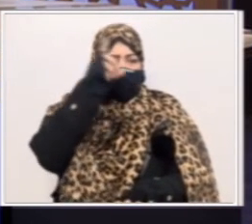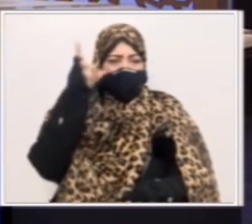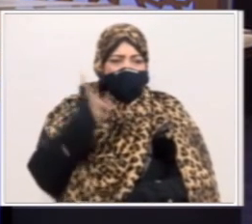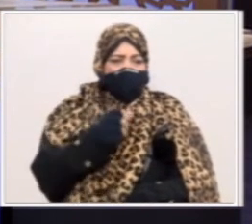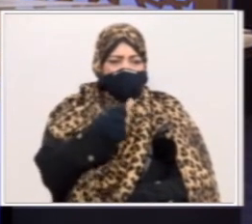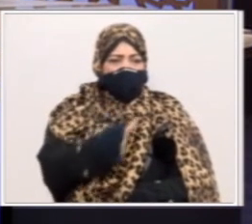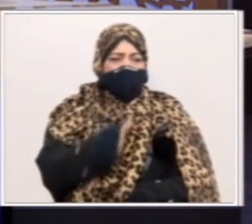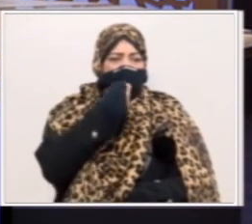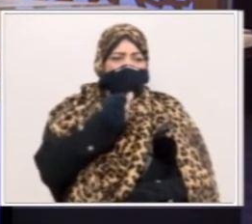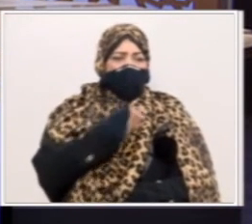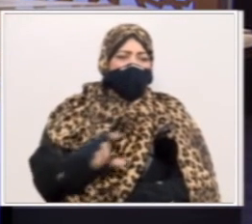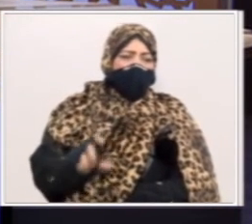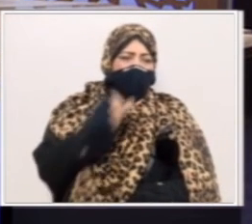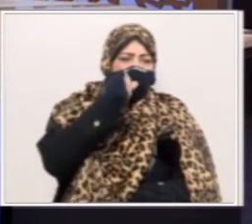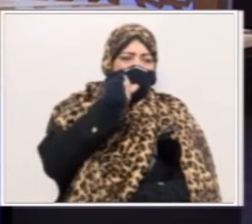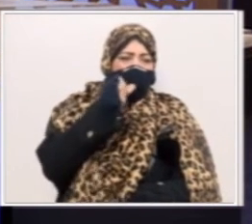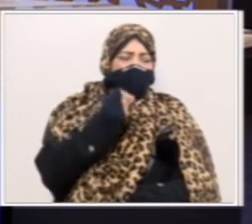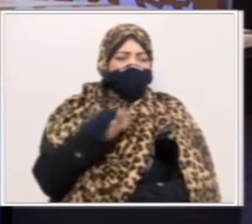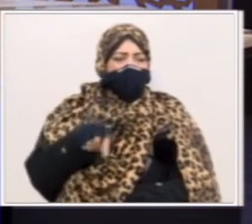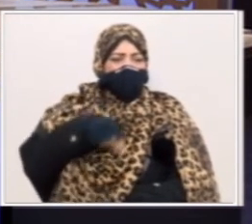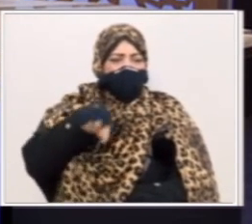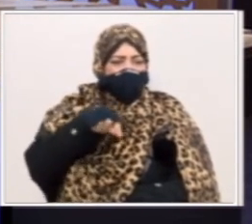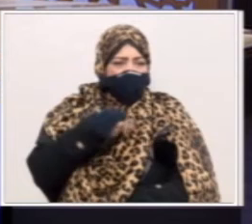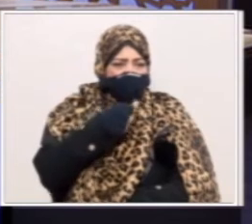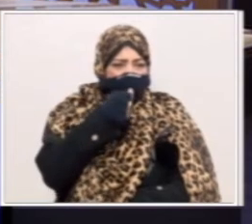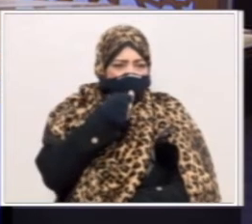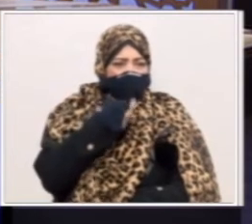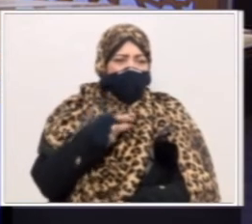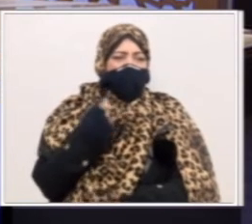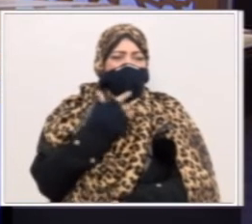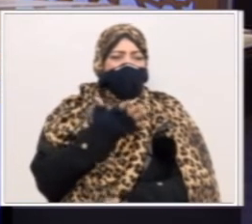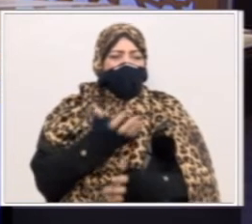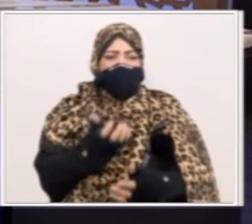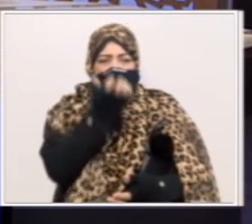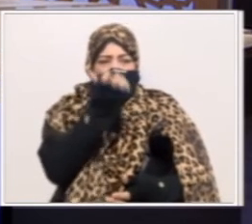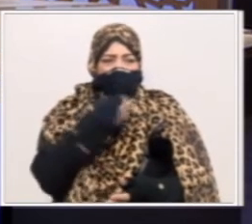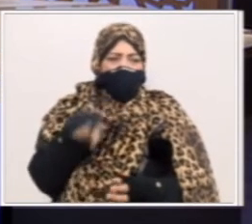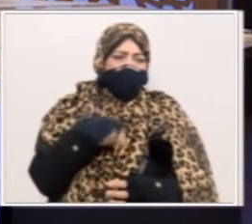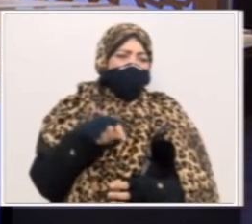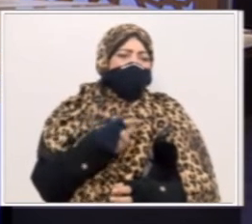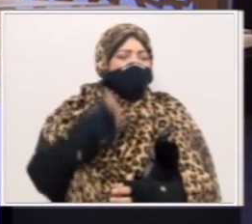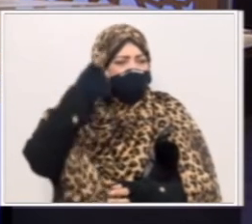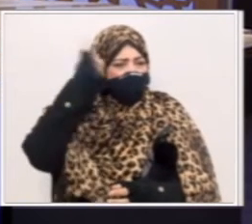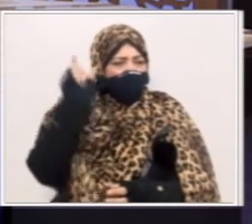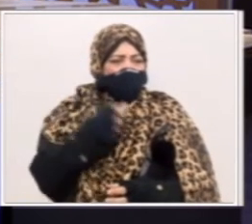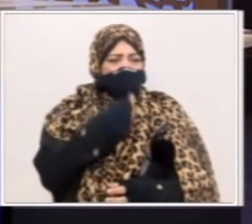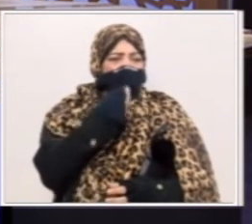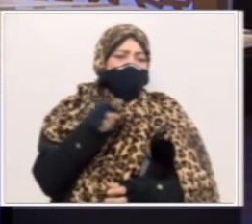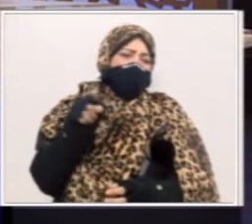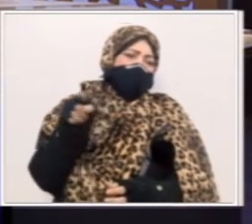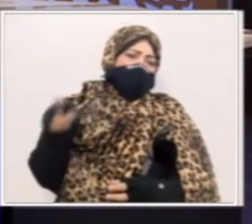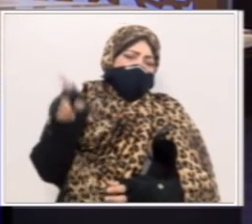حليب، فهذا يعني المقصود بها عرض نفسه للفطر. أفطر الحاجم